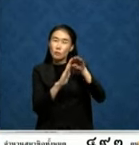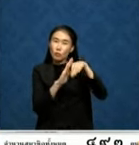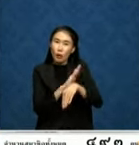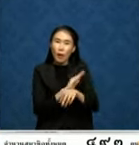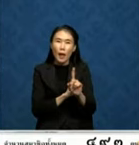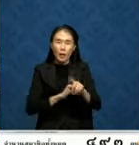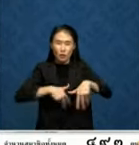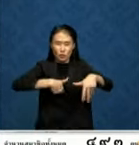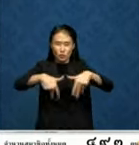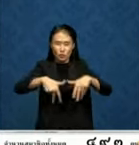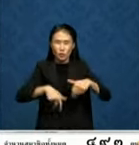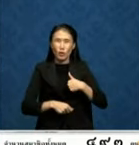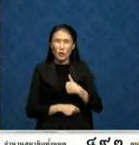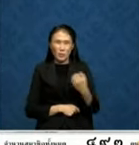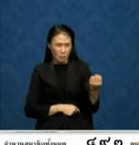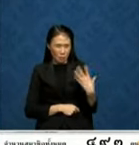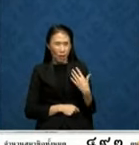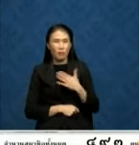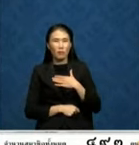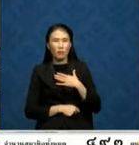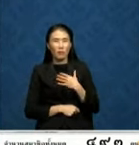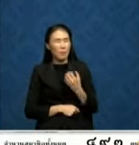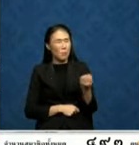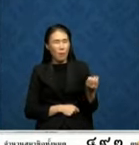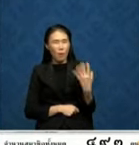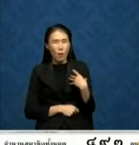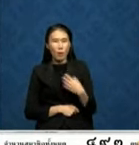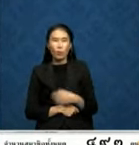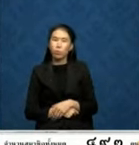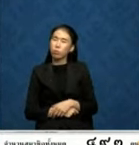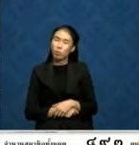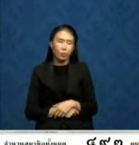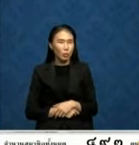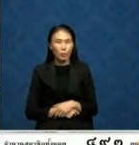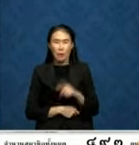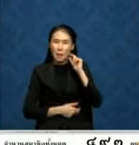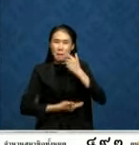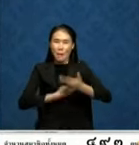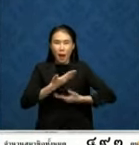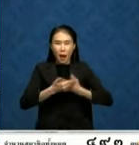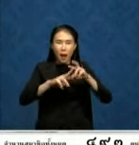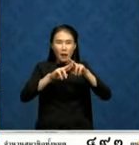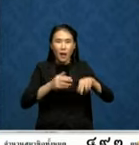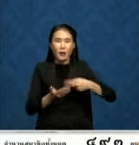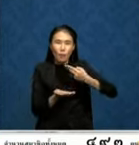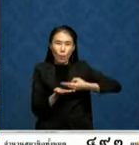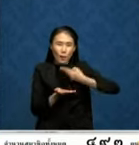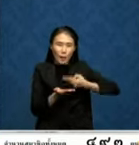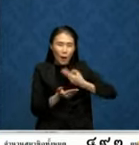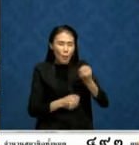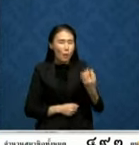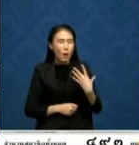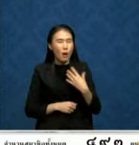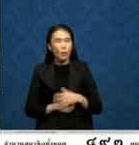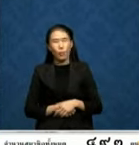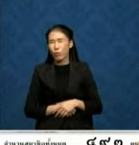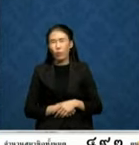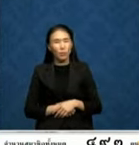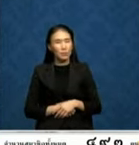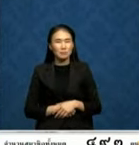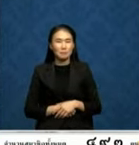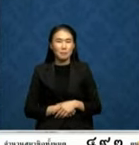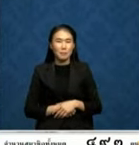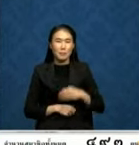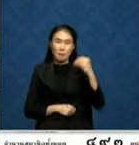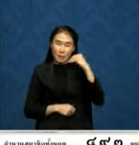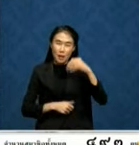านนะครับบ่นกับผมมามากเลยครับนะครับแม่ค้าร้านก๋วยเตี๋ยวนะครับหรือว่า